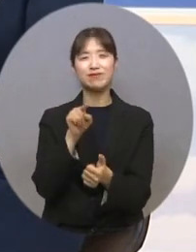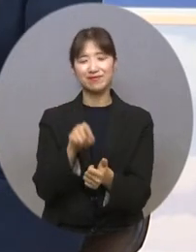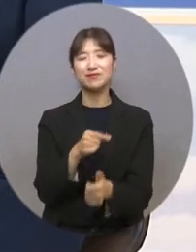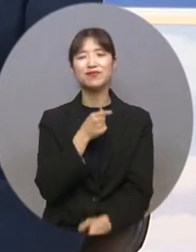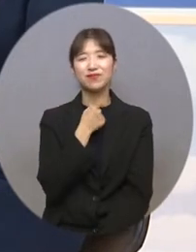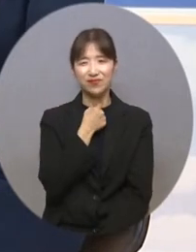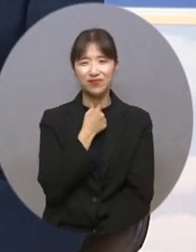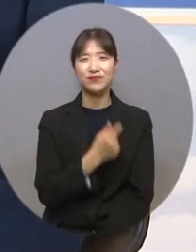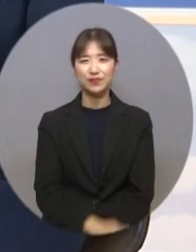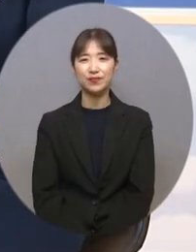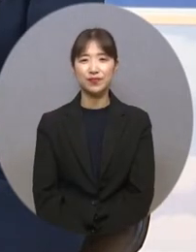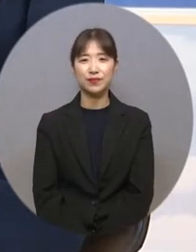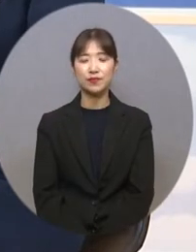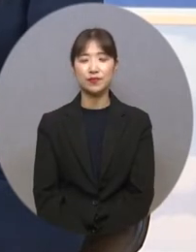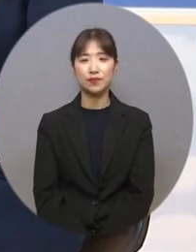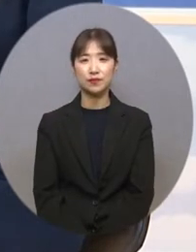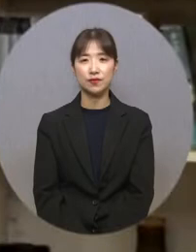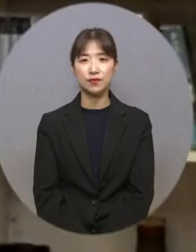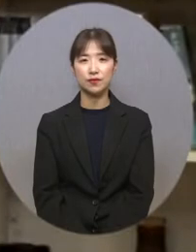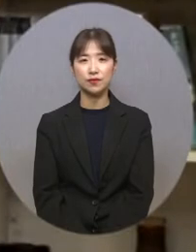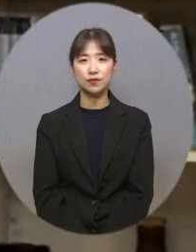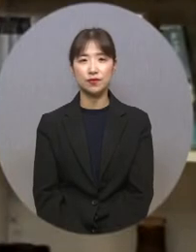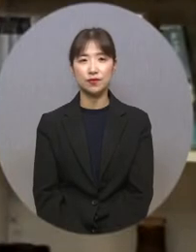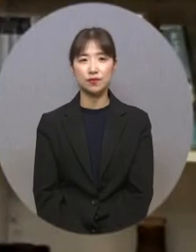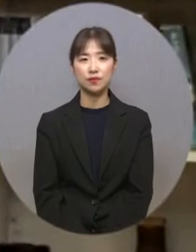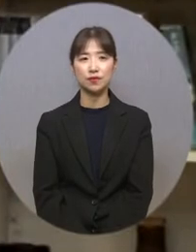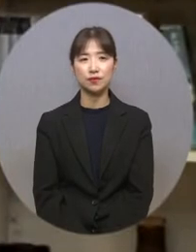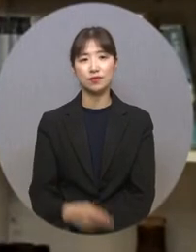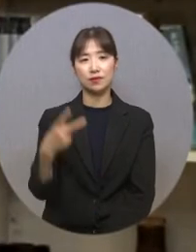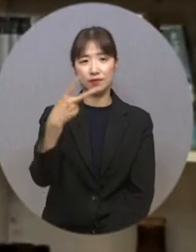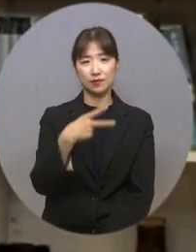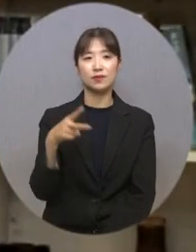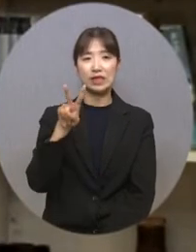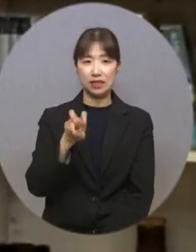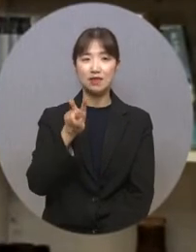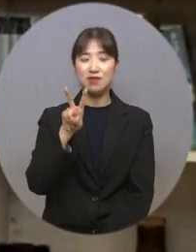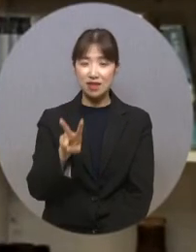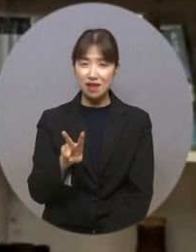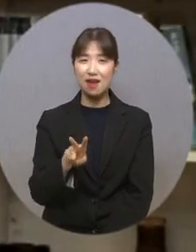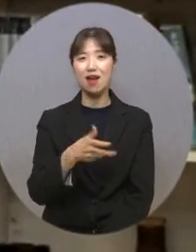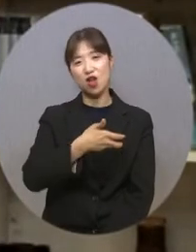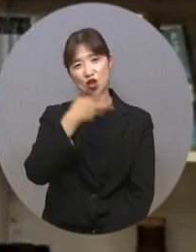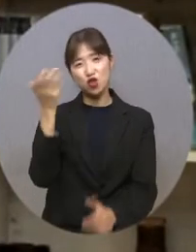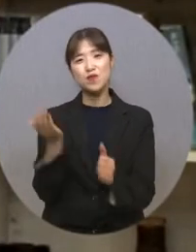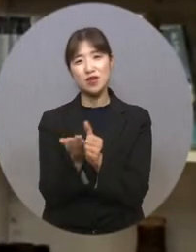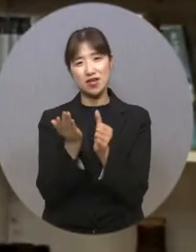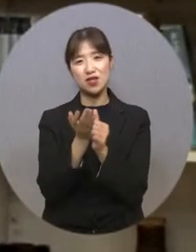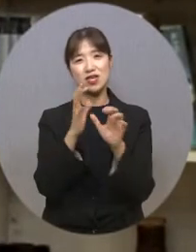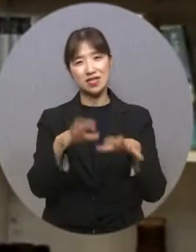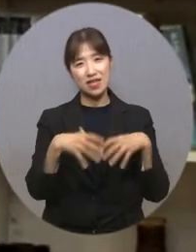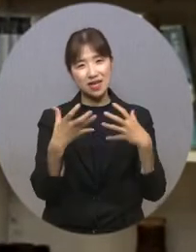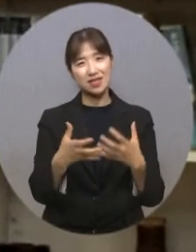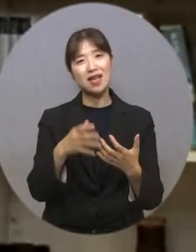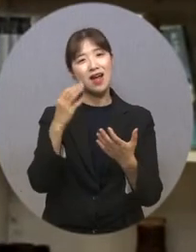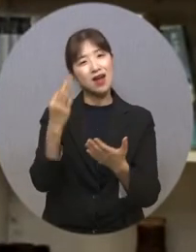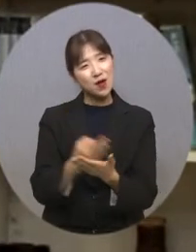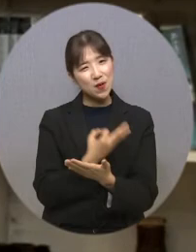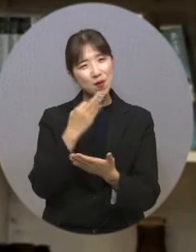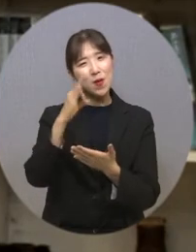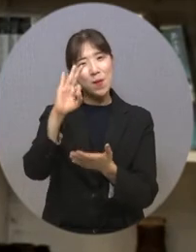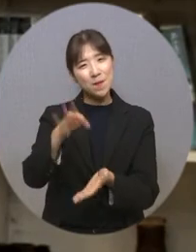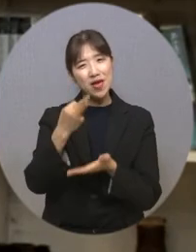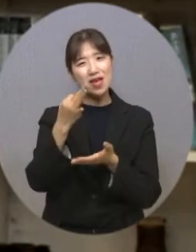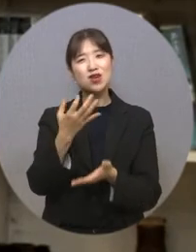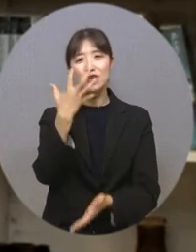되었으면 좋겠습니다. 네. 그렇다면 2022년에 우리 꿈을 키우는 세상 매출 얼마까지 보고